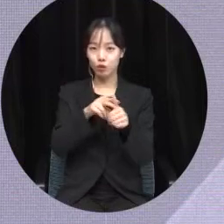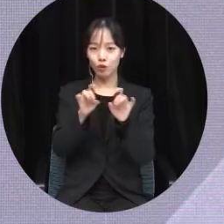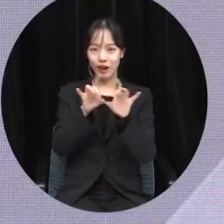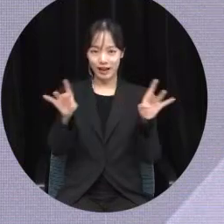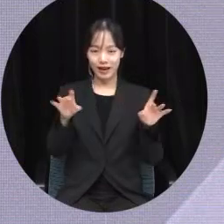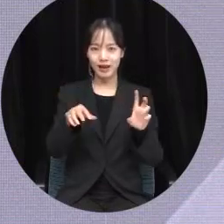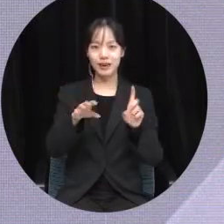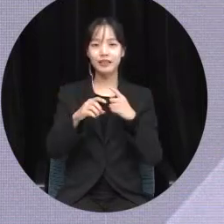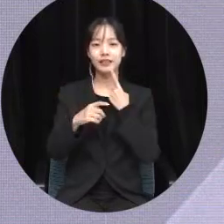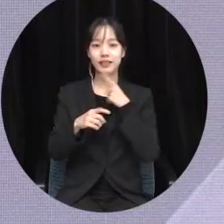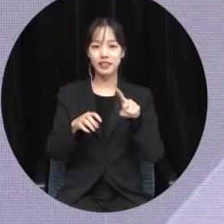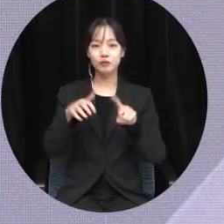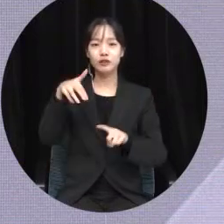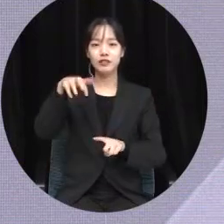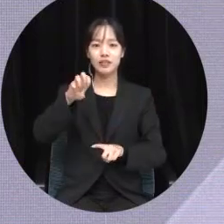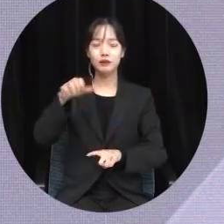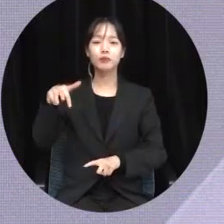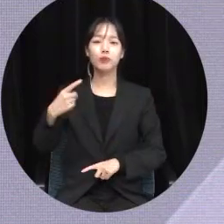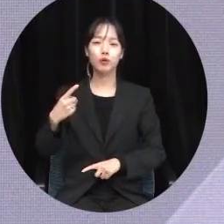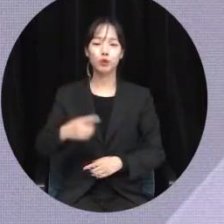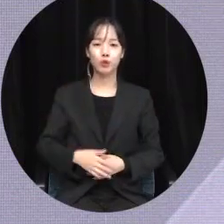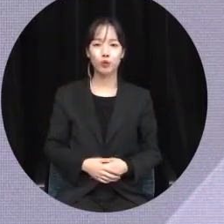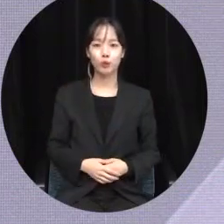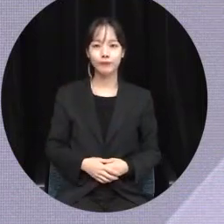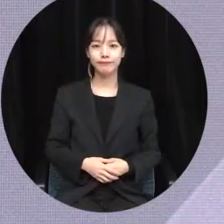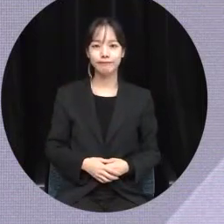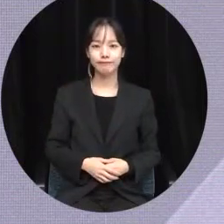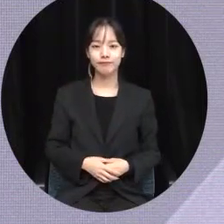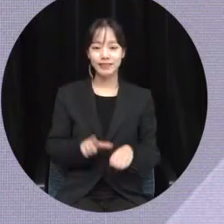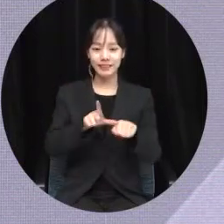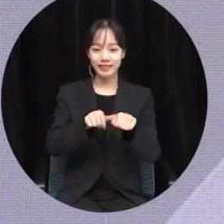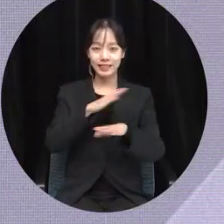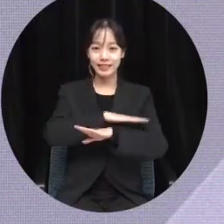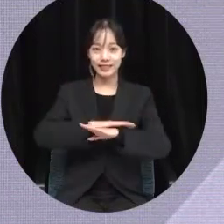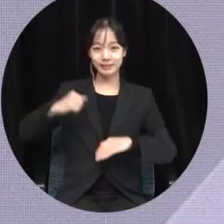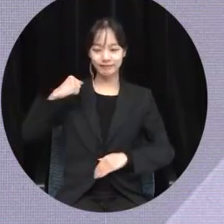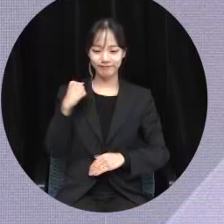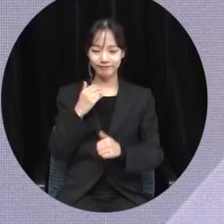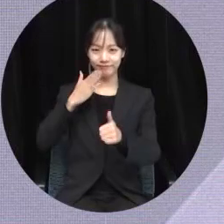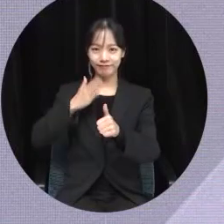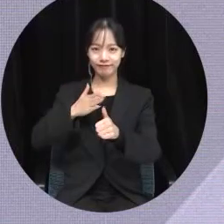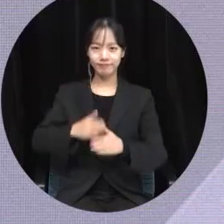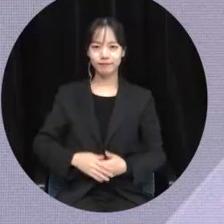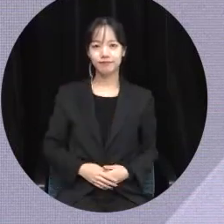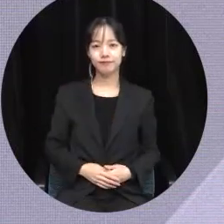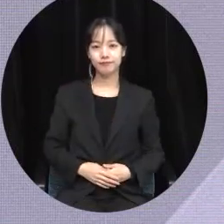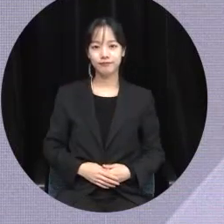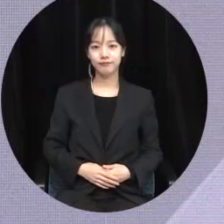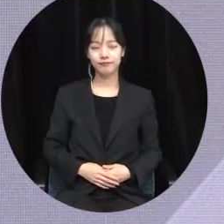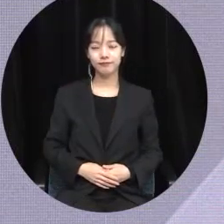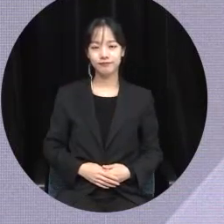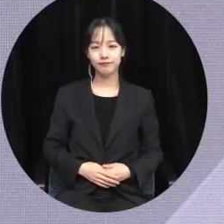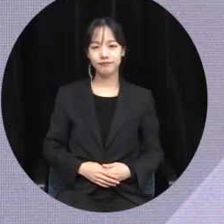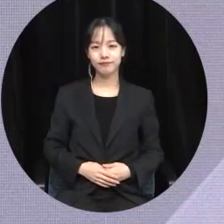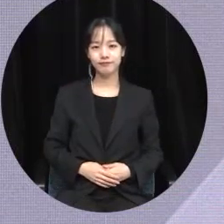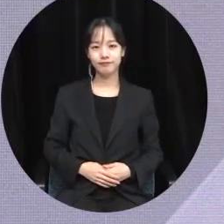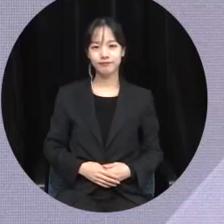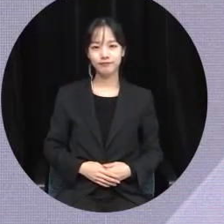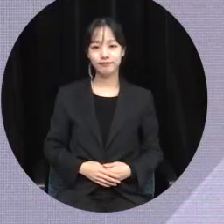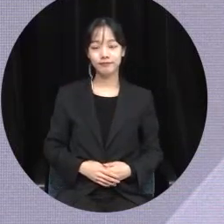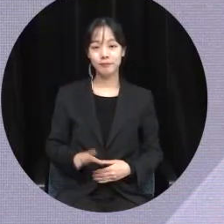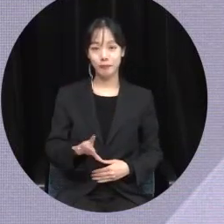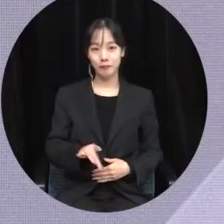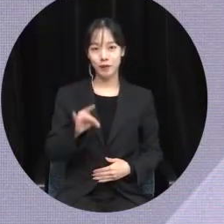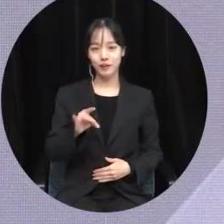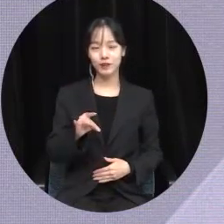30초입니다. 후보분들은 발언 시간에 유의하시기 바랍니다. 그럼 토론 순서에 따라